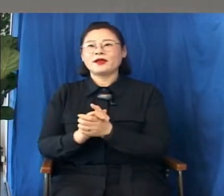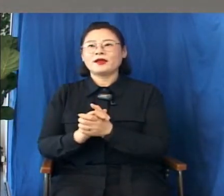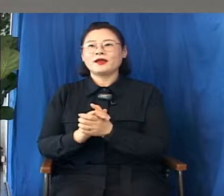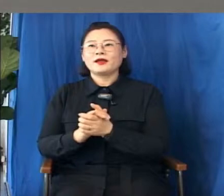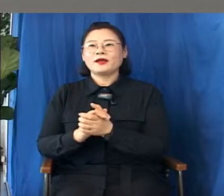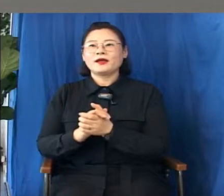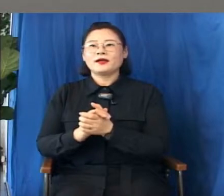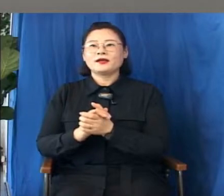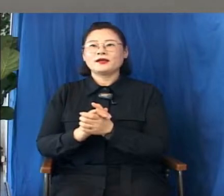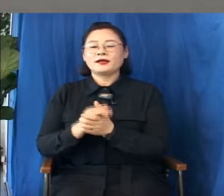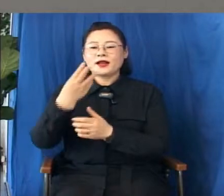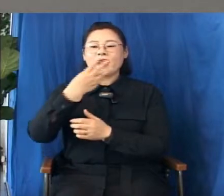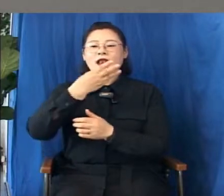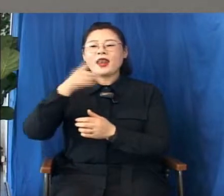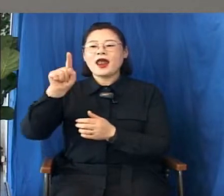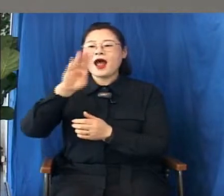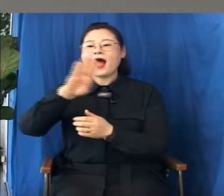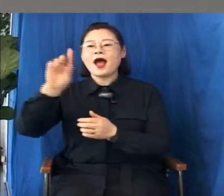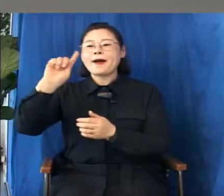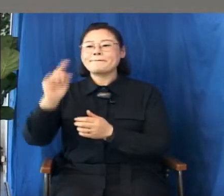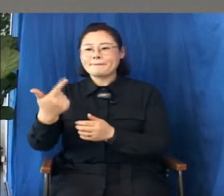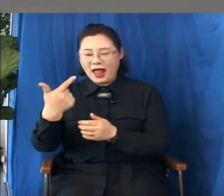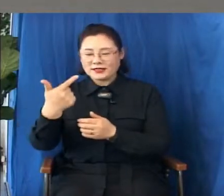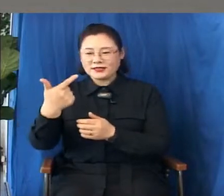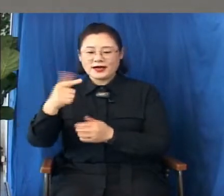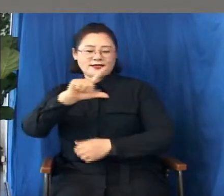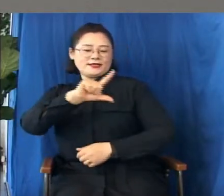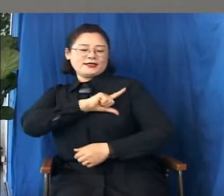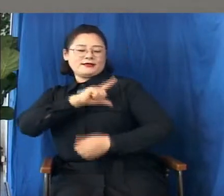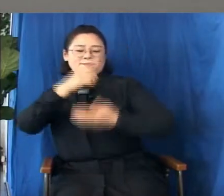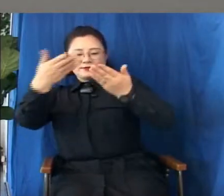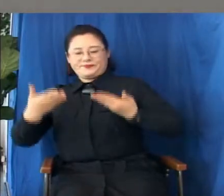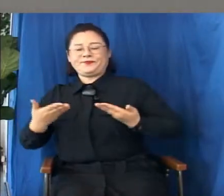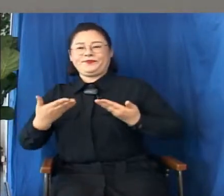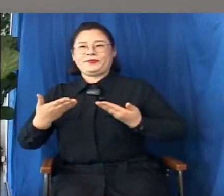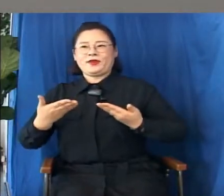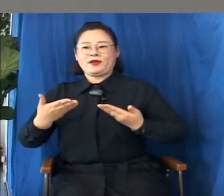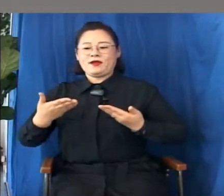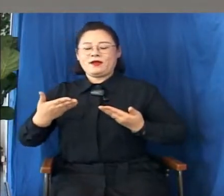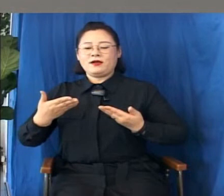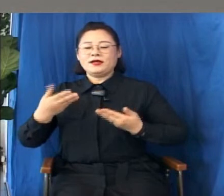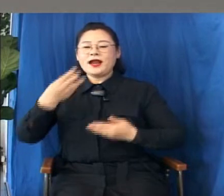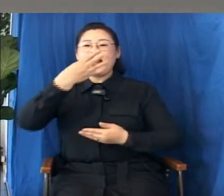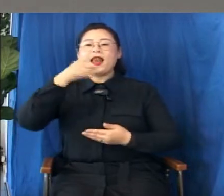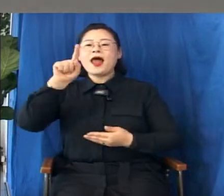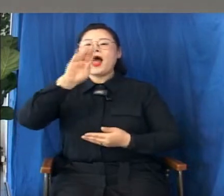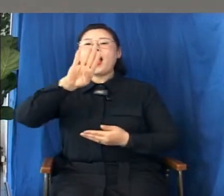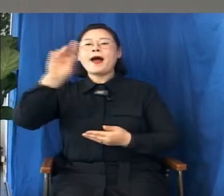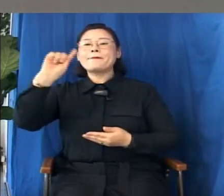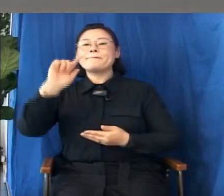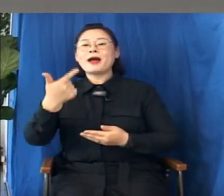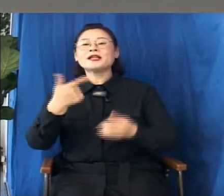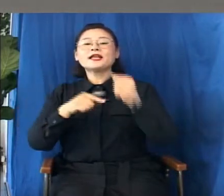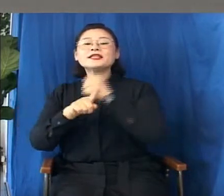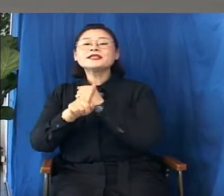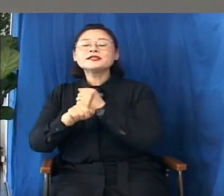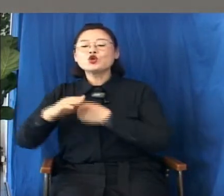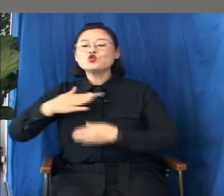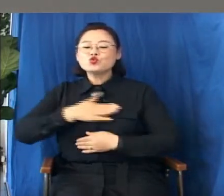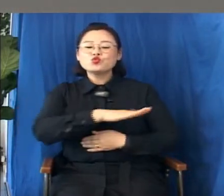가말리엘이라고 하는 칭호를 얻었어요. 라반이라고 하는 칭호를 얻었는데 이 라반이라는 게 우리들의